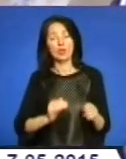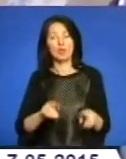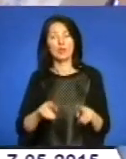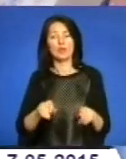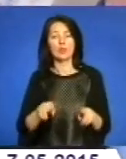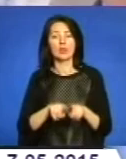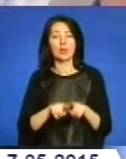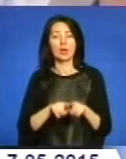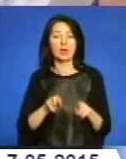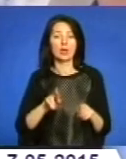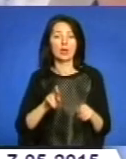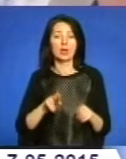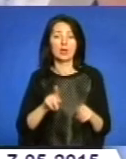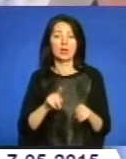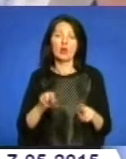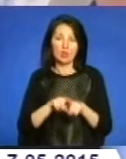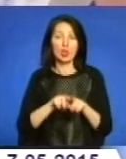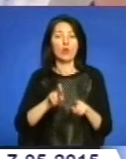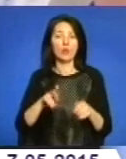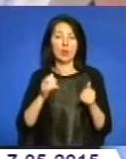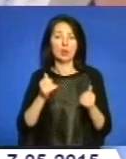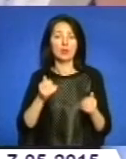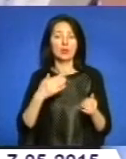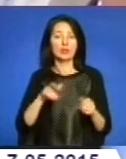як ми рухаємося сьогодні в європейську спільноту,